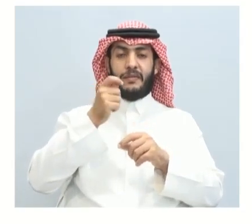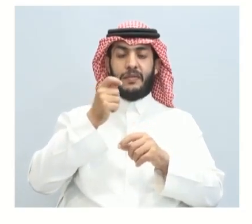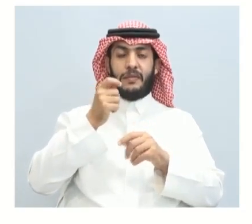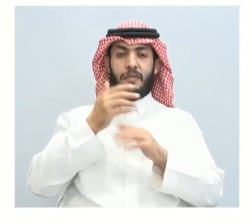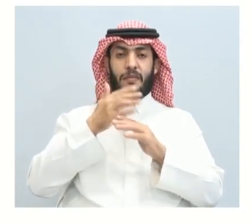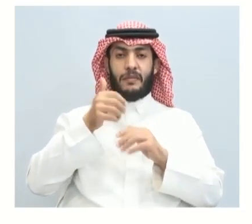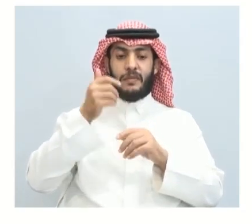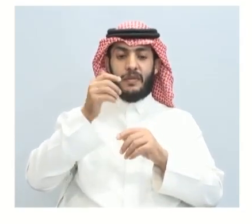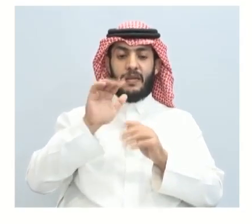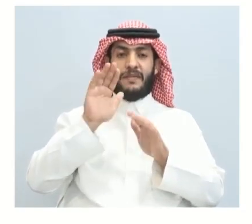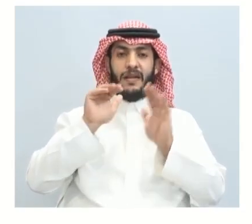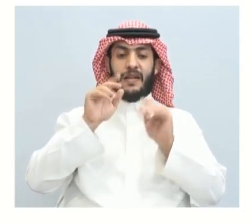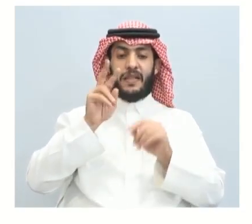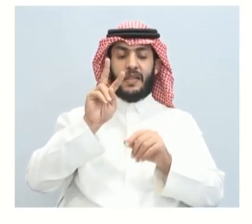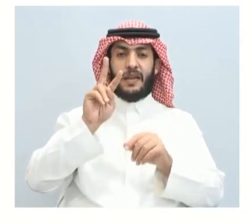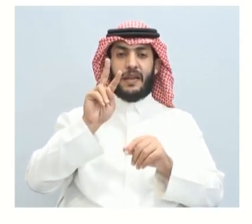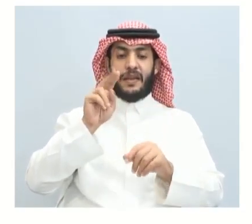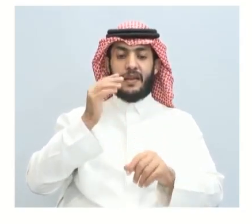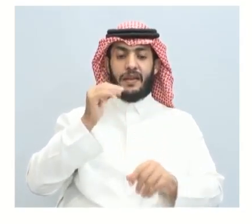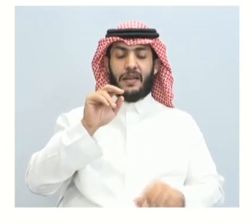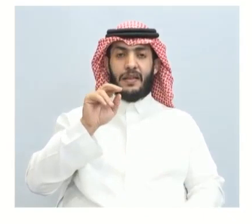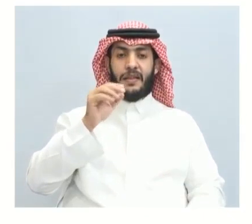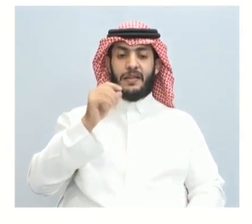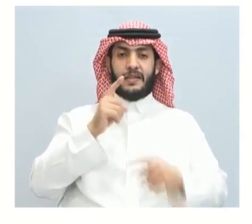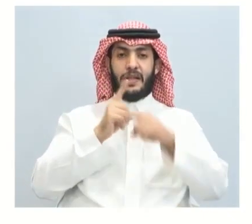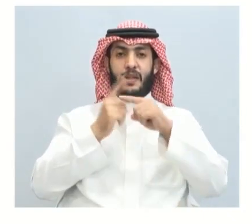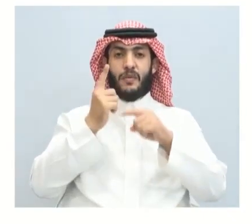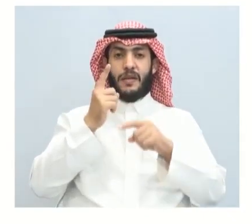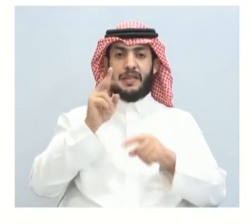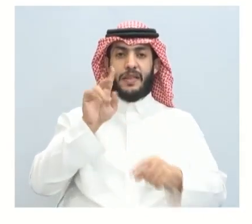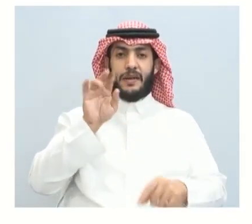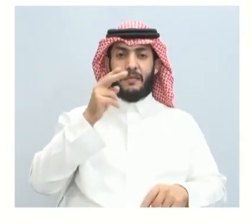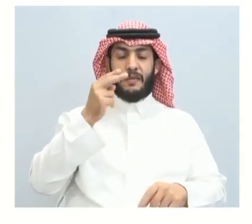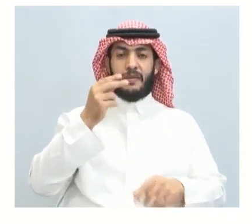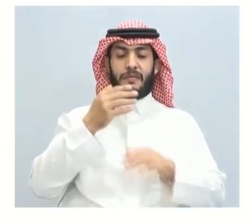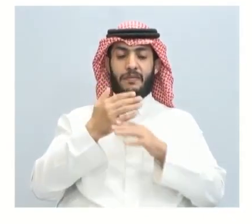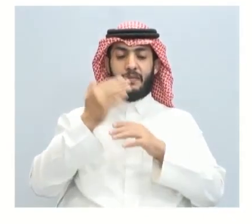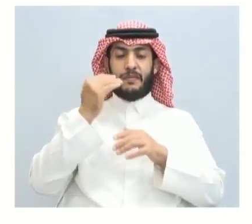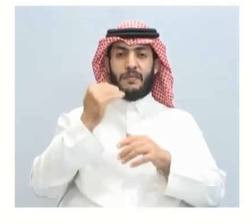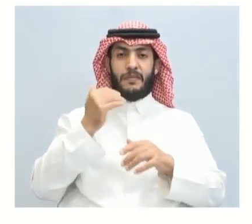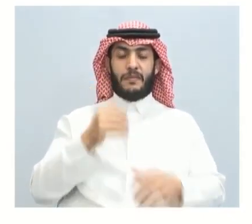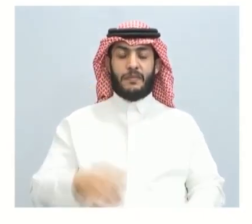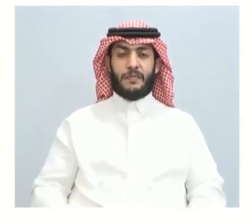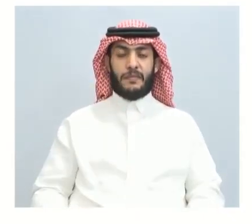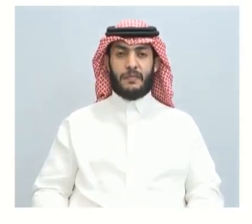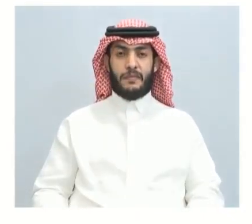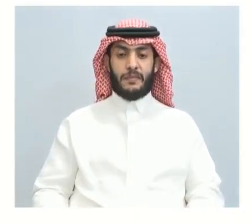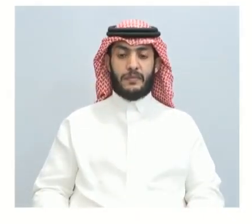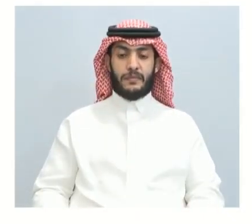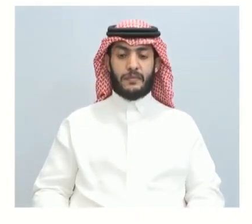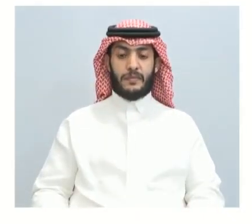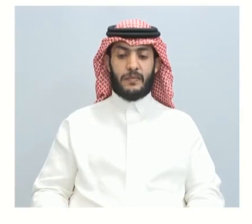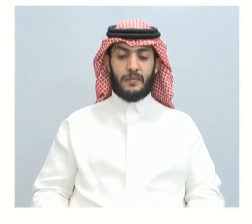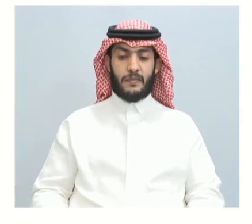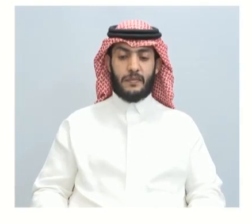وانما ضع فراغ تربيع زائدا واحد وراح نحط في الفراغ هذا اللي هو الجي اكس الجي